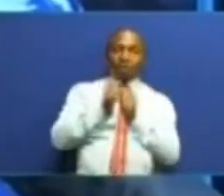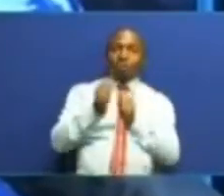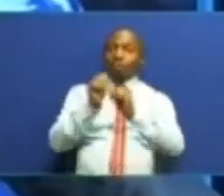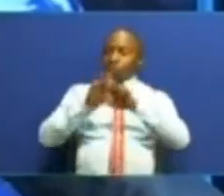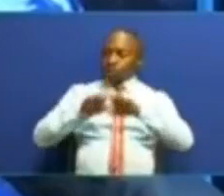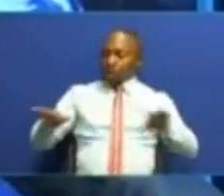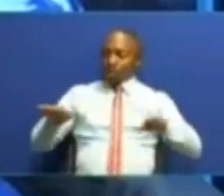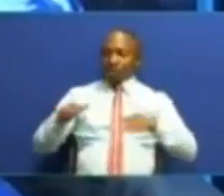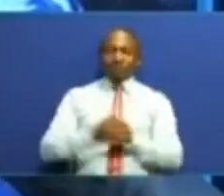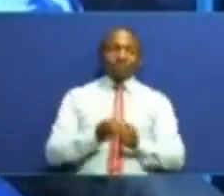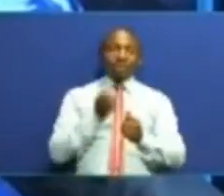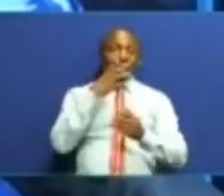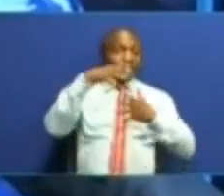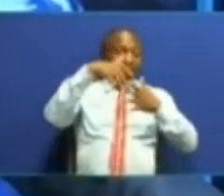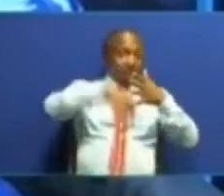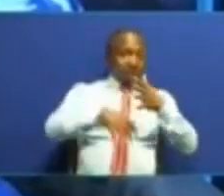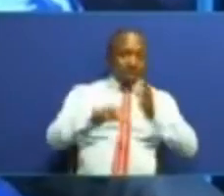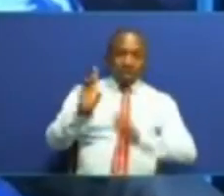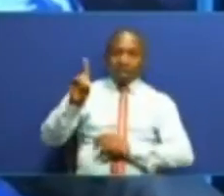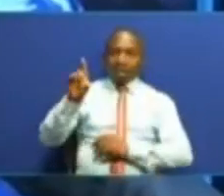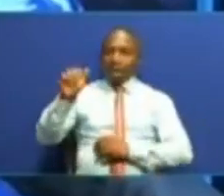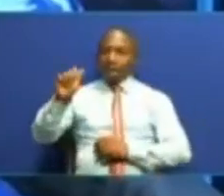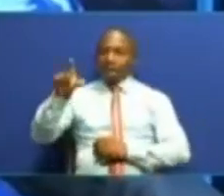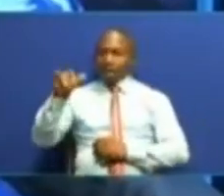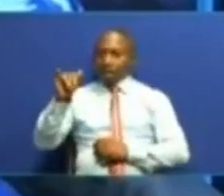usalama. Taarifa zaidi na Darling Saidi.